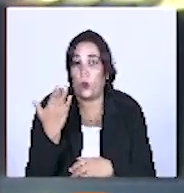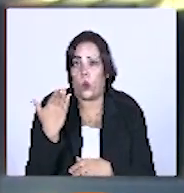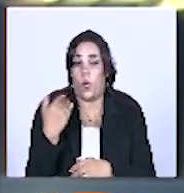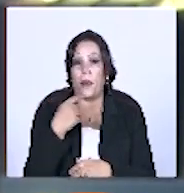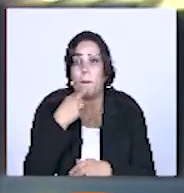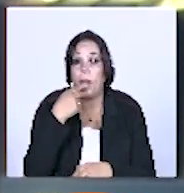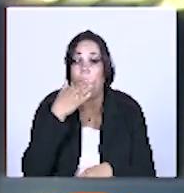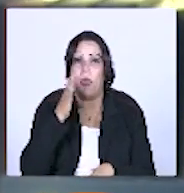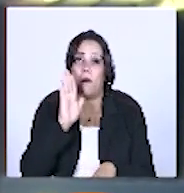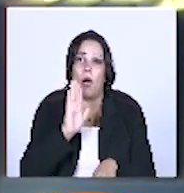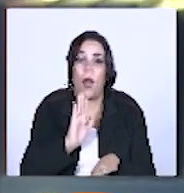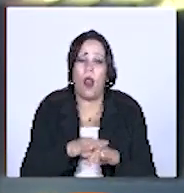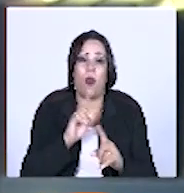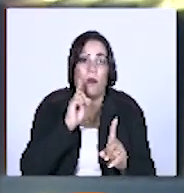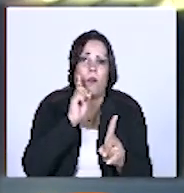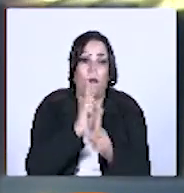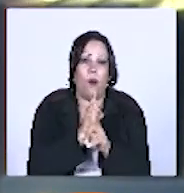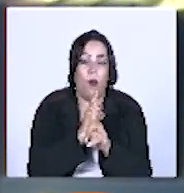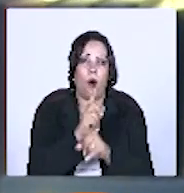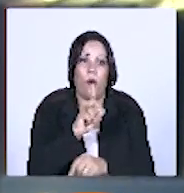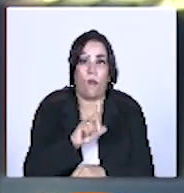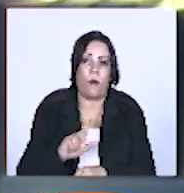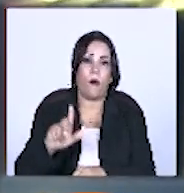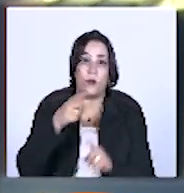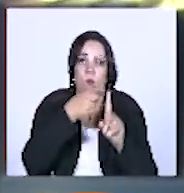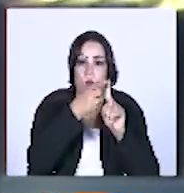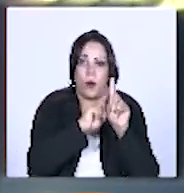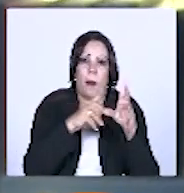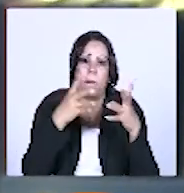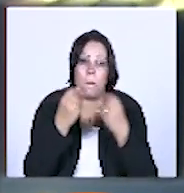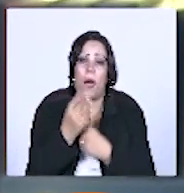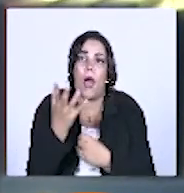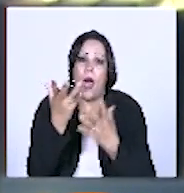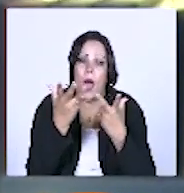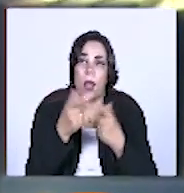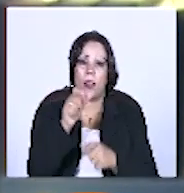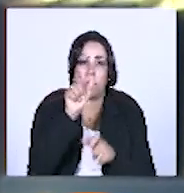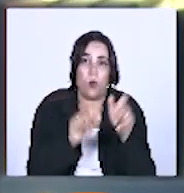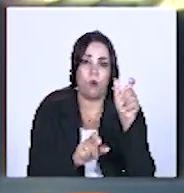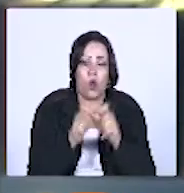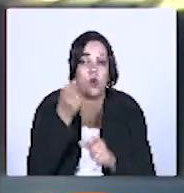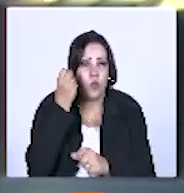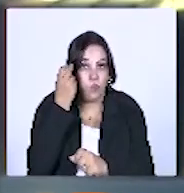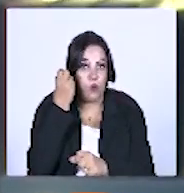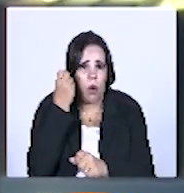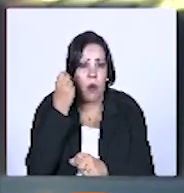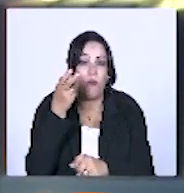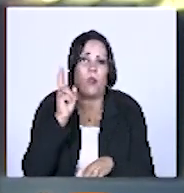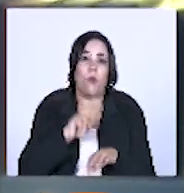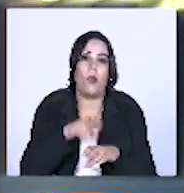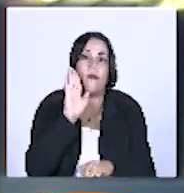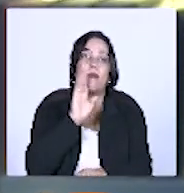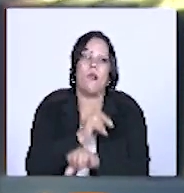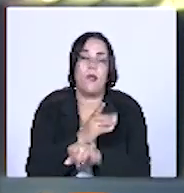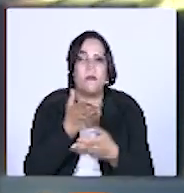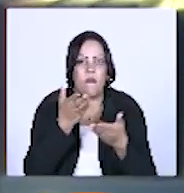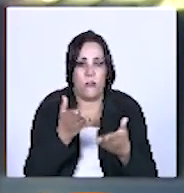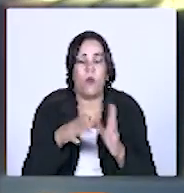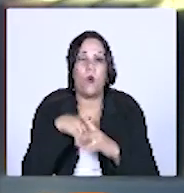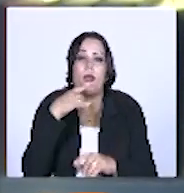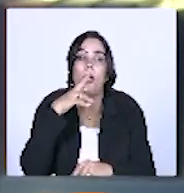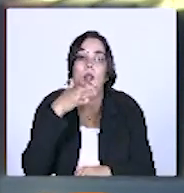بنتكلم على لقاء رئيس الوزراء مع عدد من المثقفين والاكاديميين واتكلمنا على